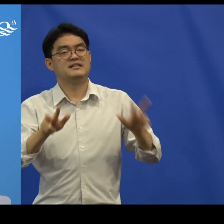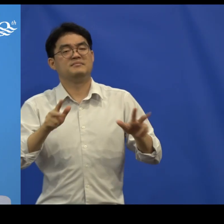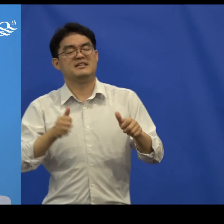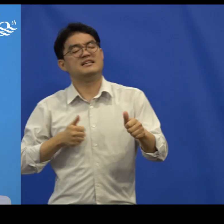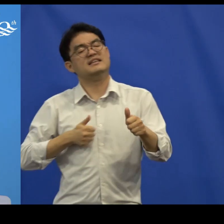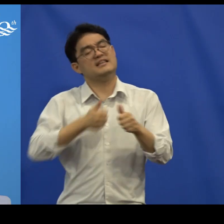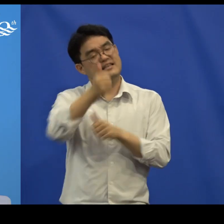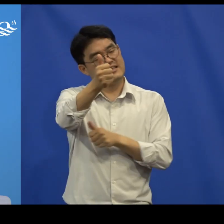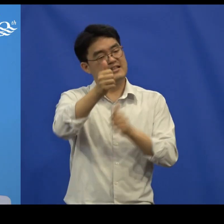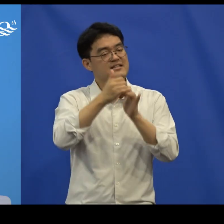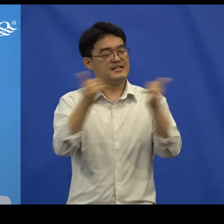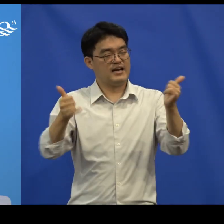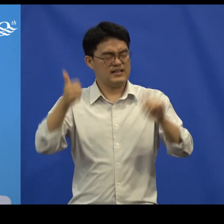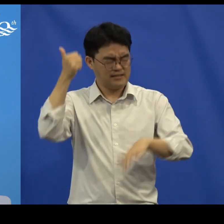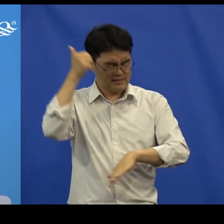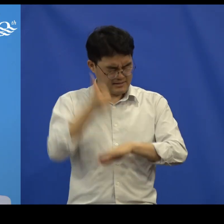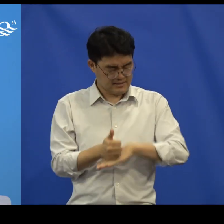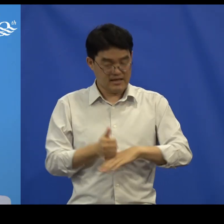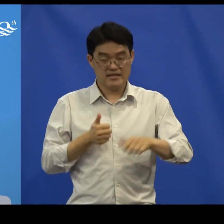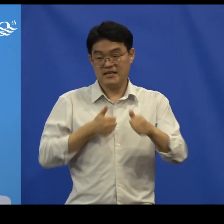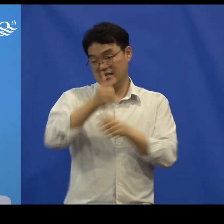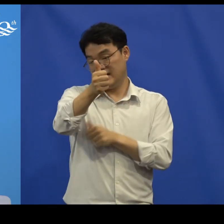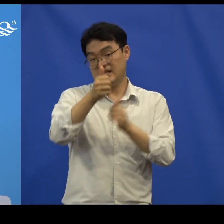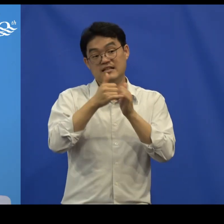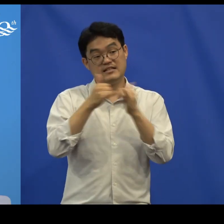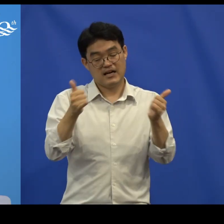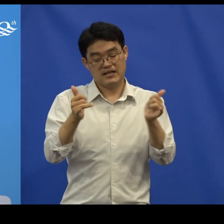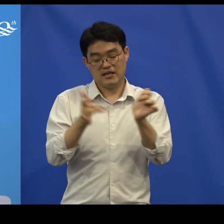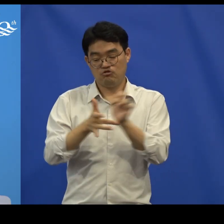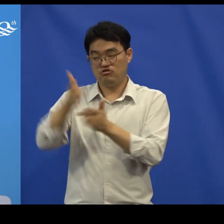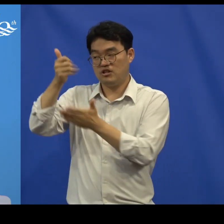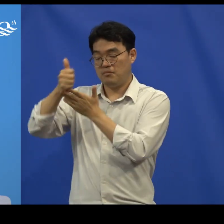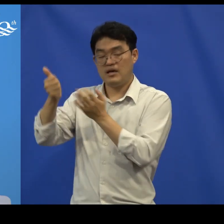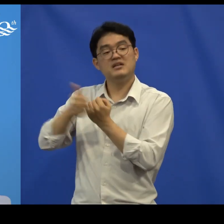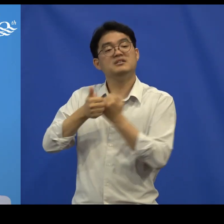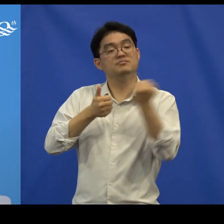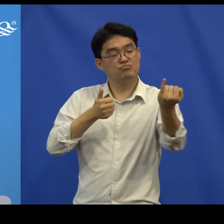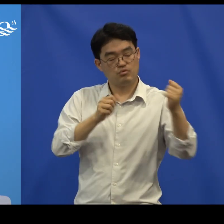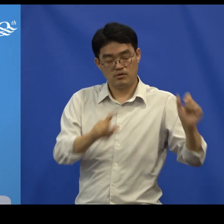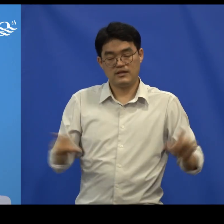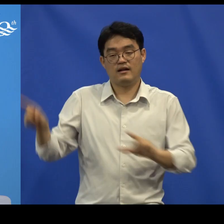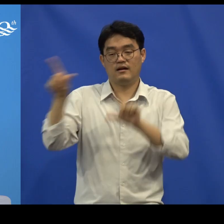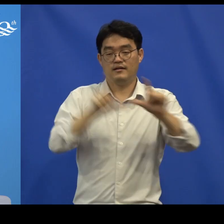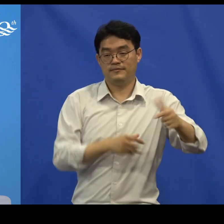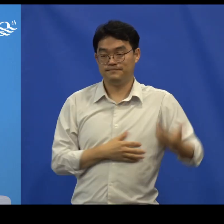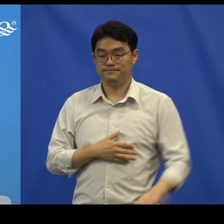이기는 자, 끝까지 이기는 자, 그리스도의 신부로 살아가셔서